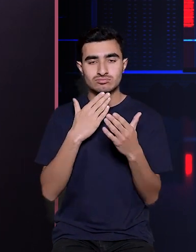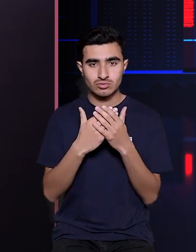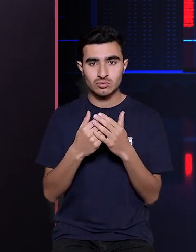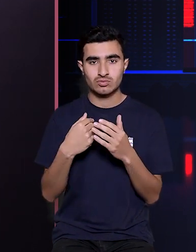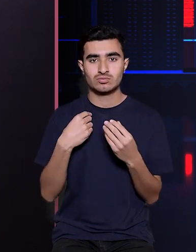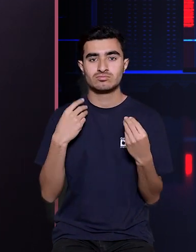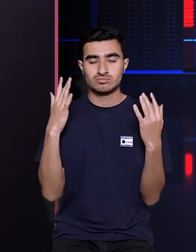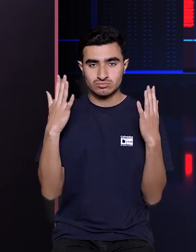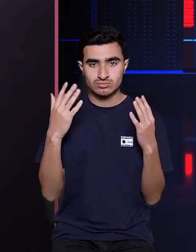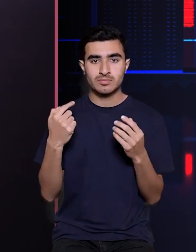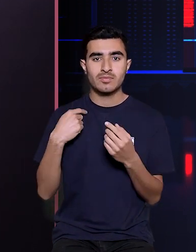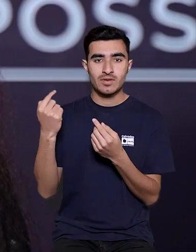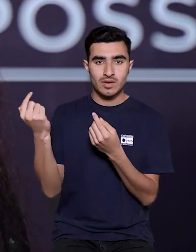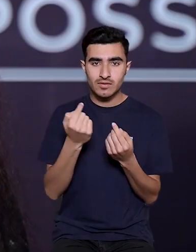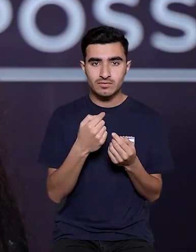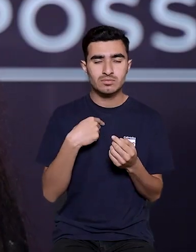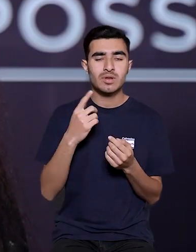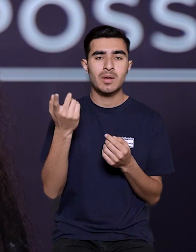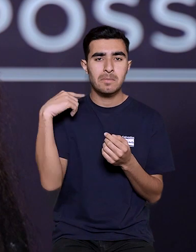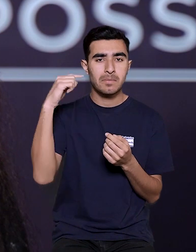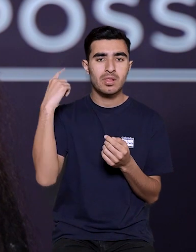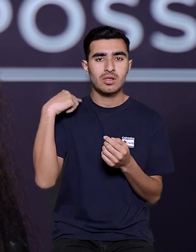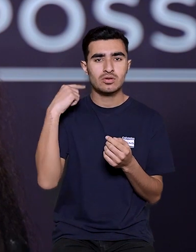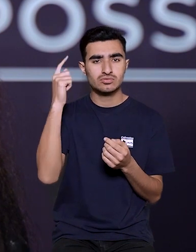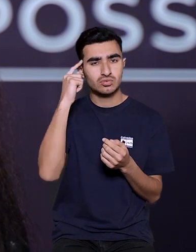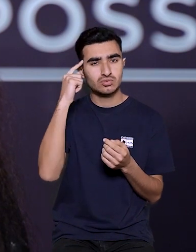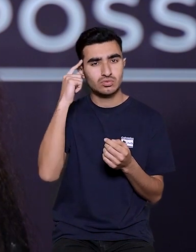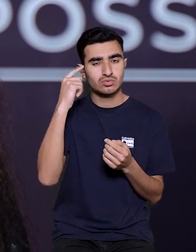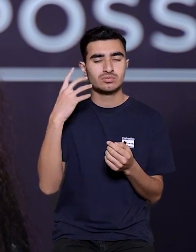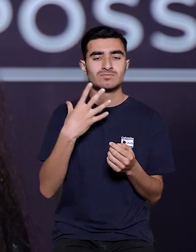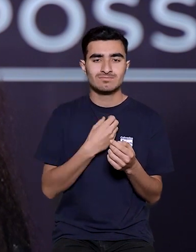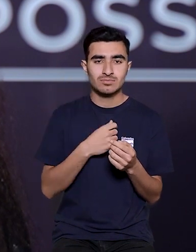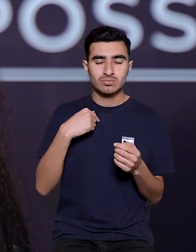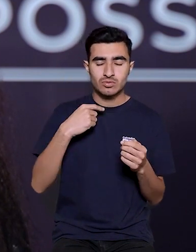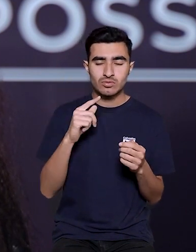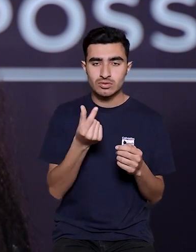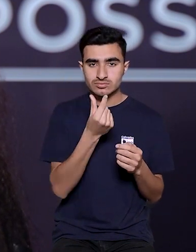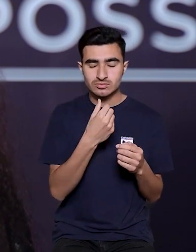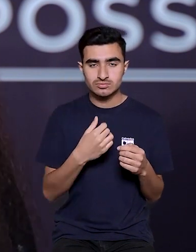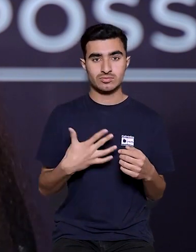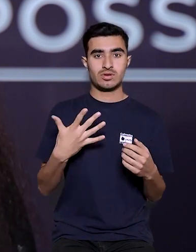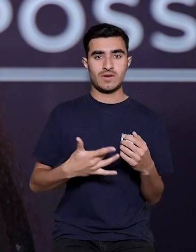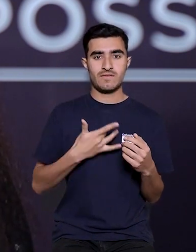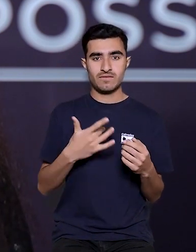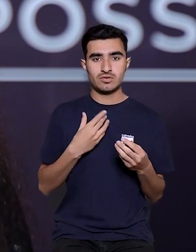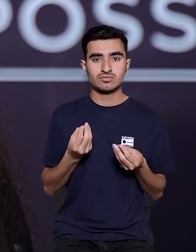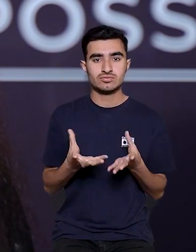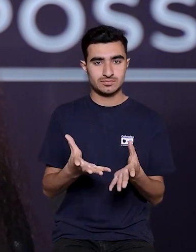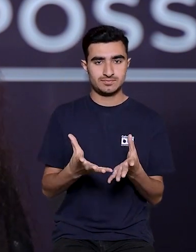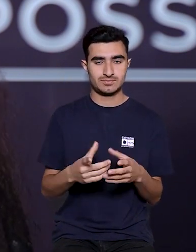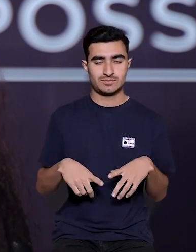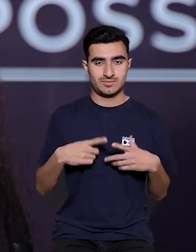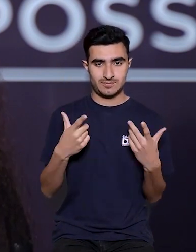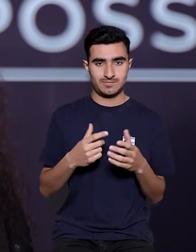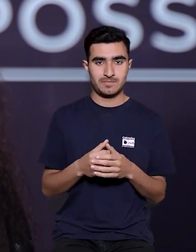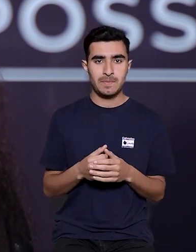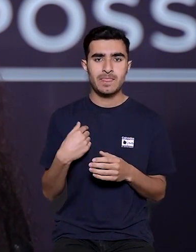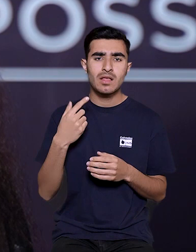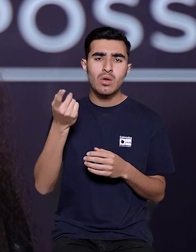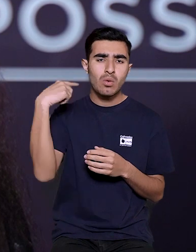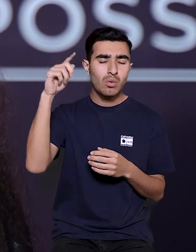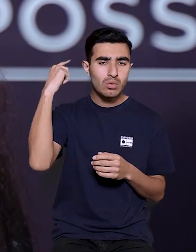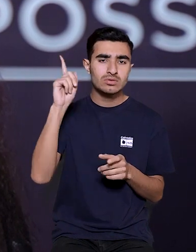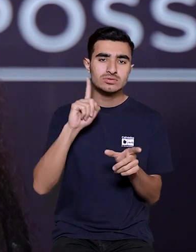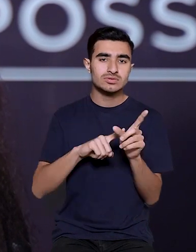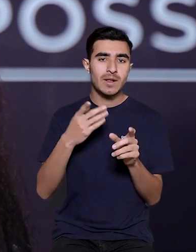उन्होंने मेरे अंदर कुछ हद तक सोई हुई कुछ एहसासात को जगाया। बहुत साल पहले मैंने कुछ